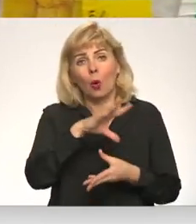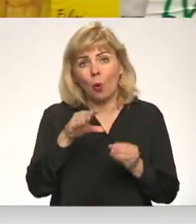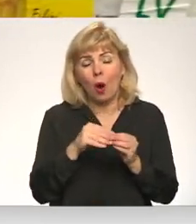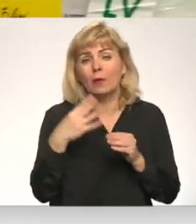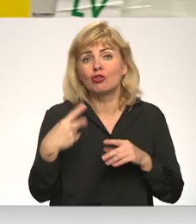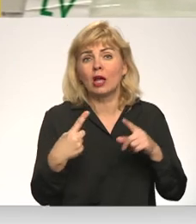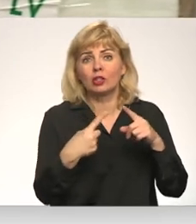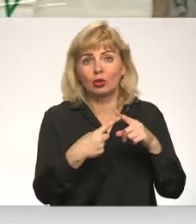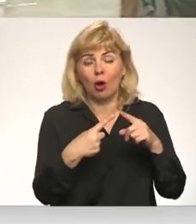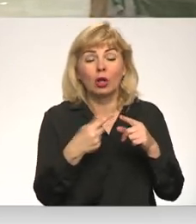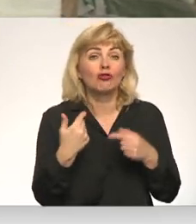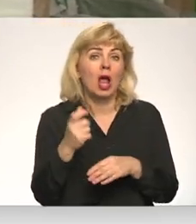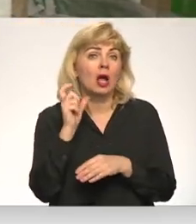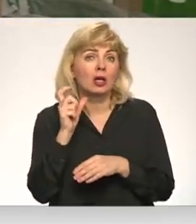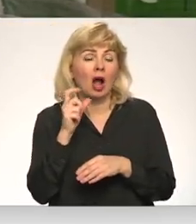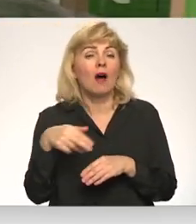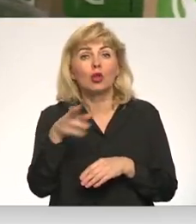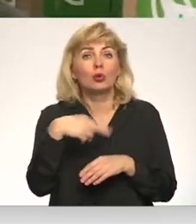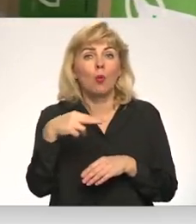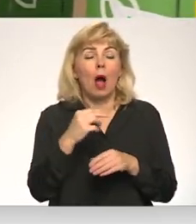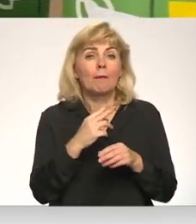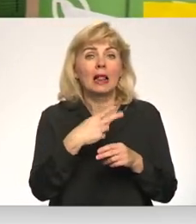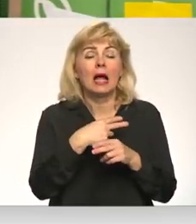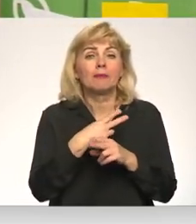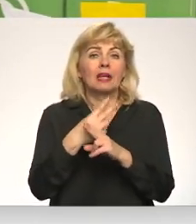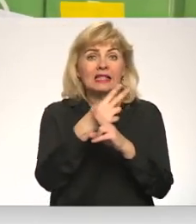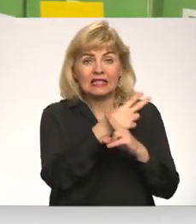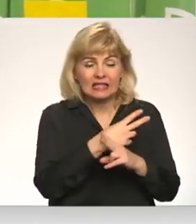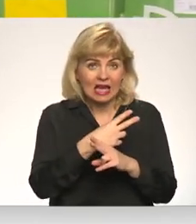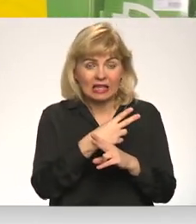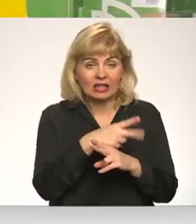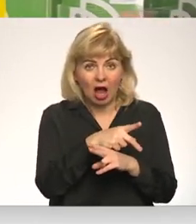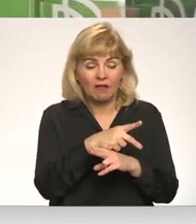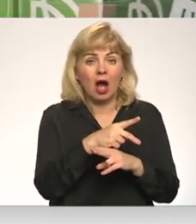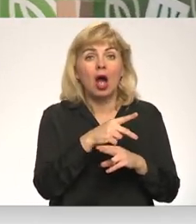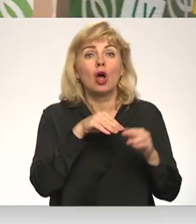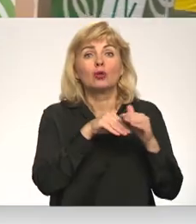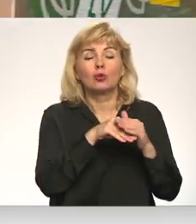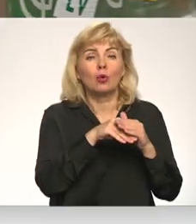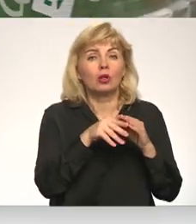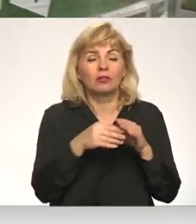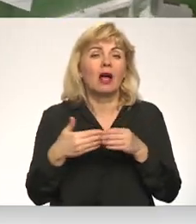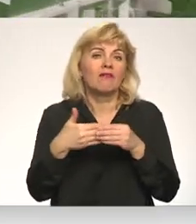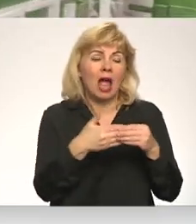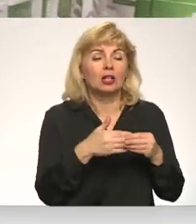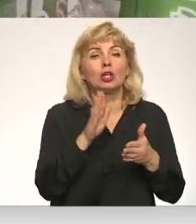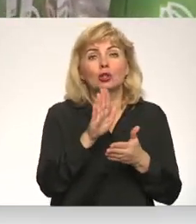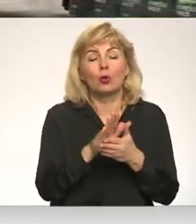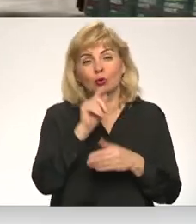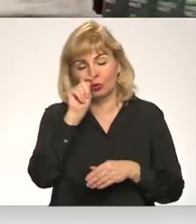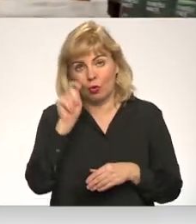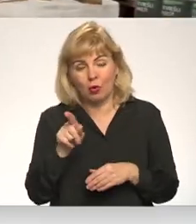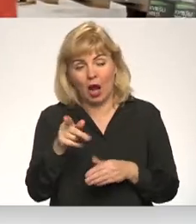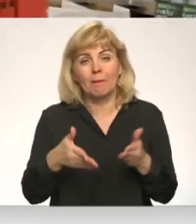40 tonu apjomā šī krava no Dobeles zirnavnieku noliktavas dosies nevis uz kāda lielveikala plauktiem, bet gan uz Ukrainu, lai